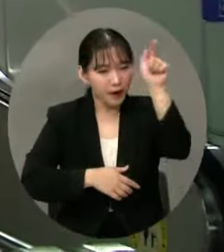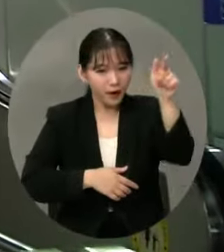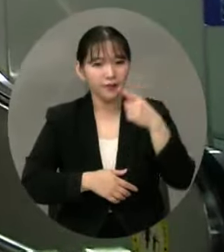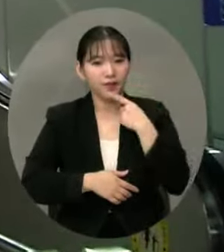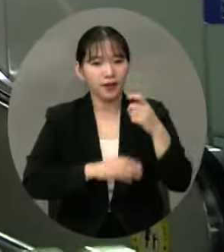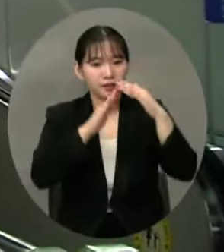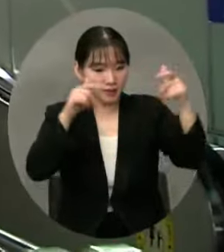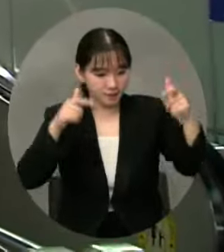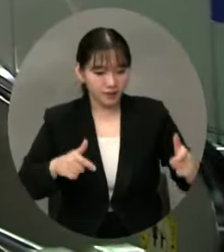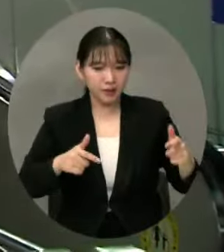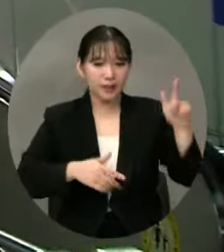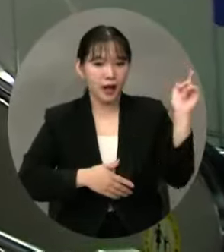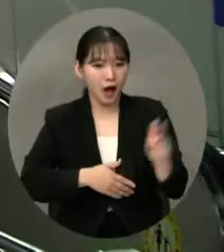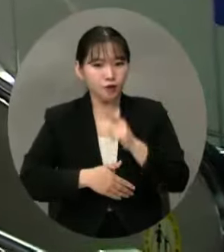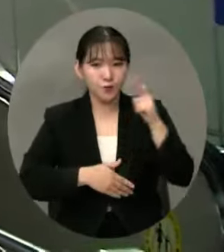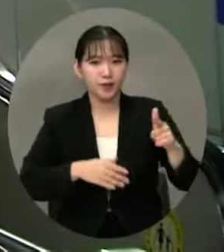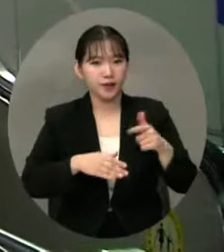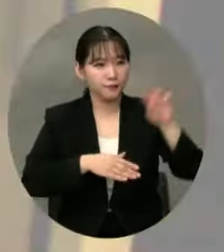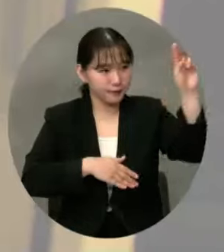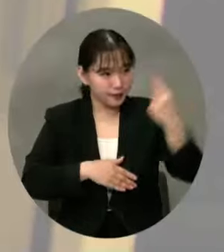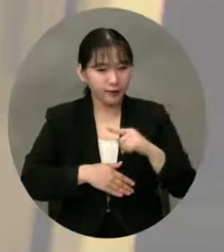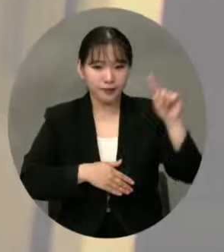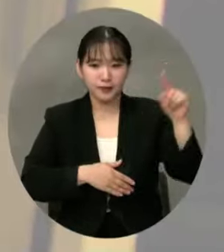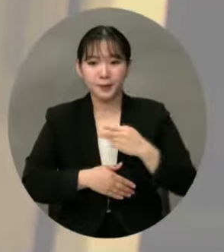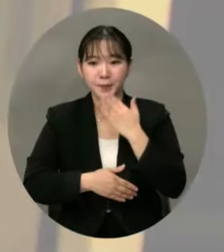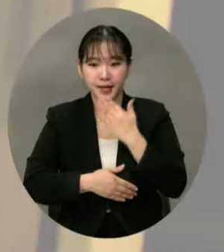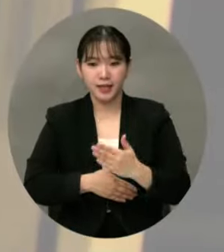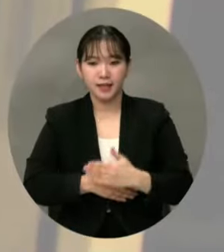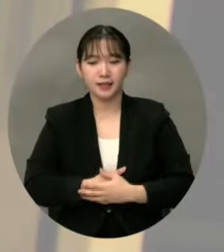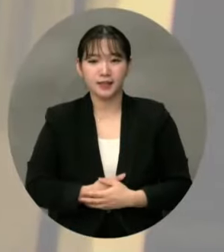멀었던 전남에서도 한나절 생활권이 가능하게 된 것이죠.